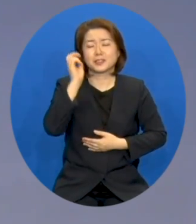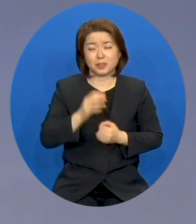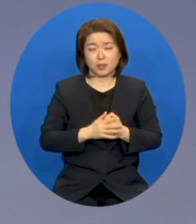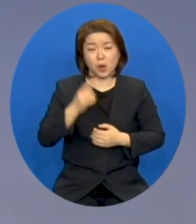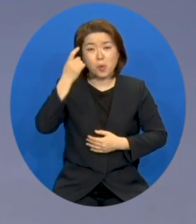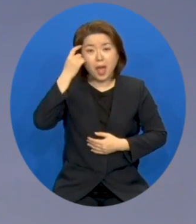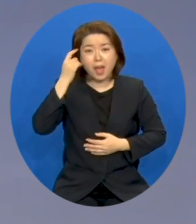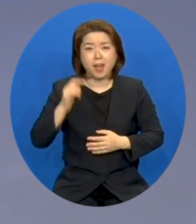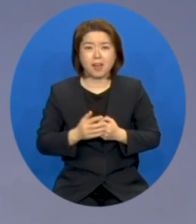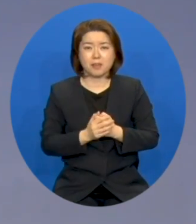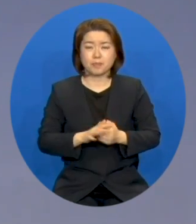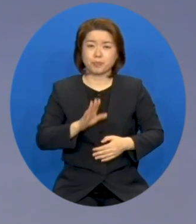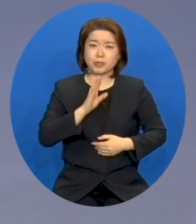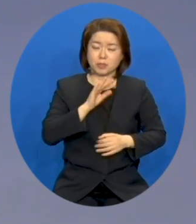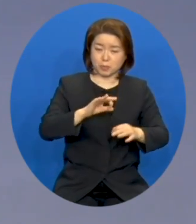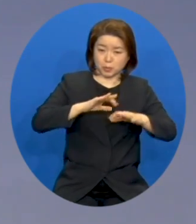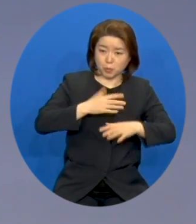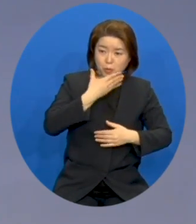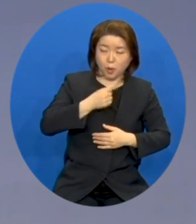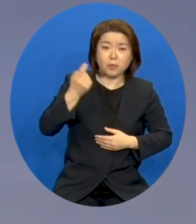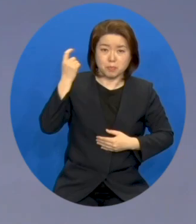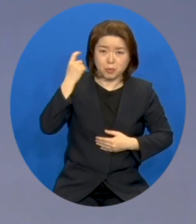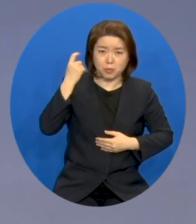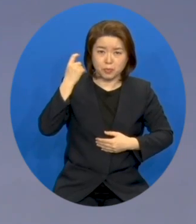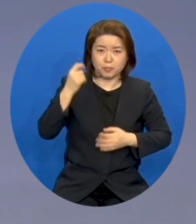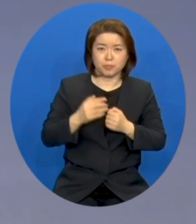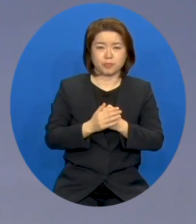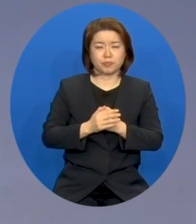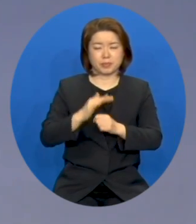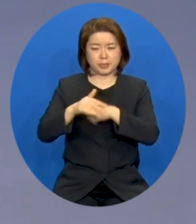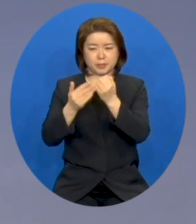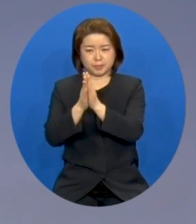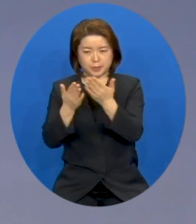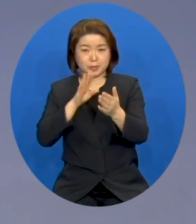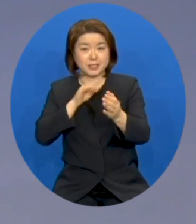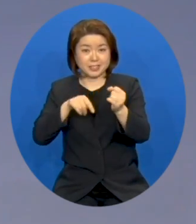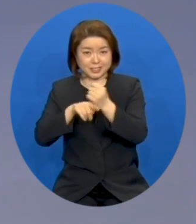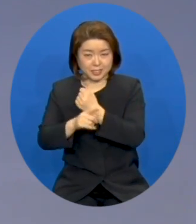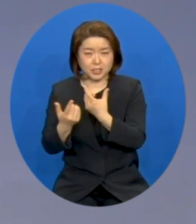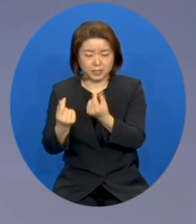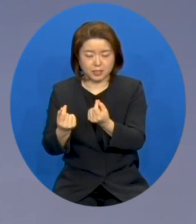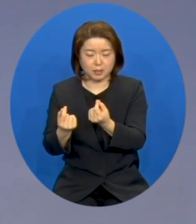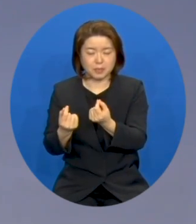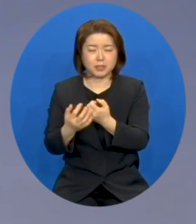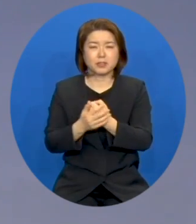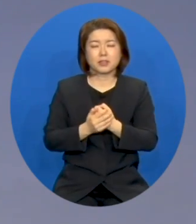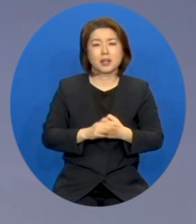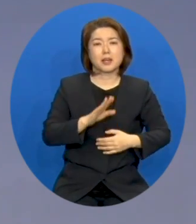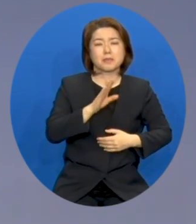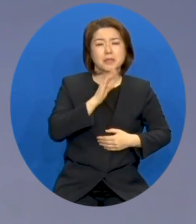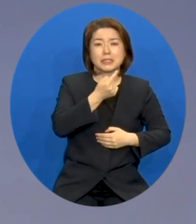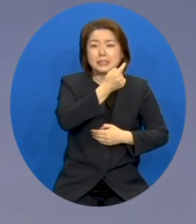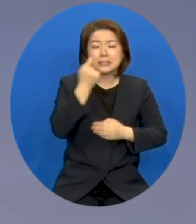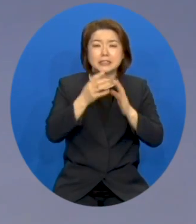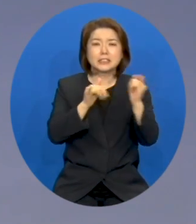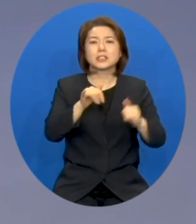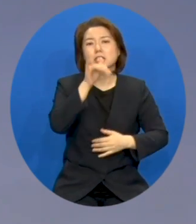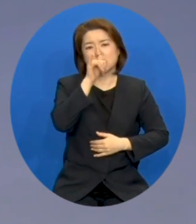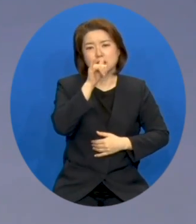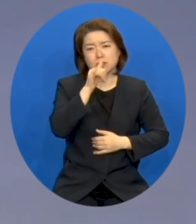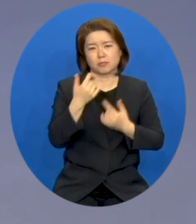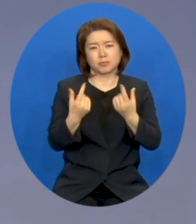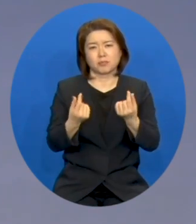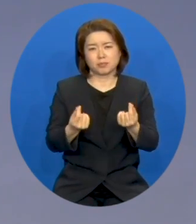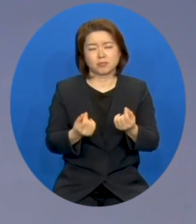왜냐하면 정말 놀라운 복음이고 성경의 진리라면 반드시 증인이 있게